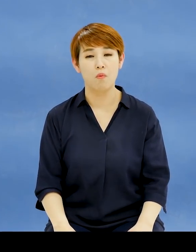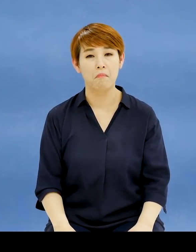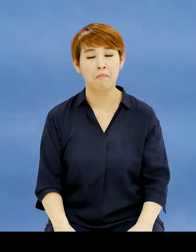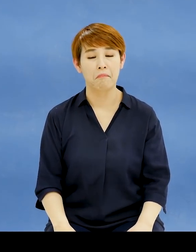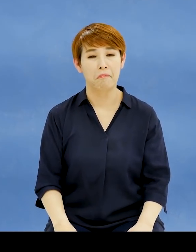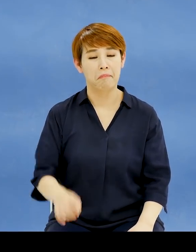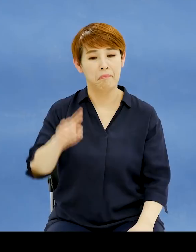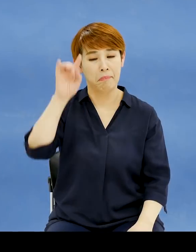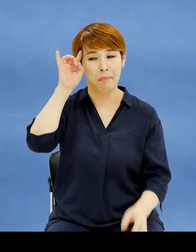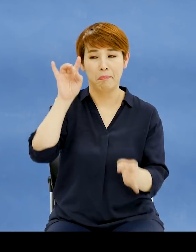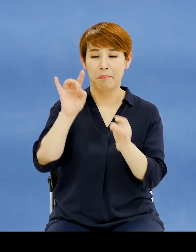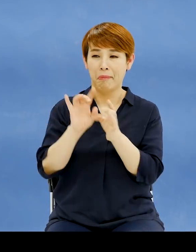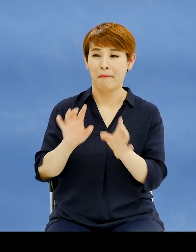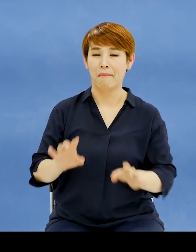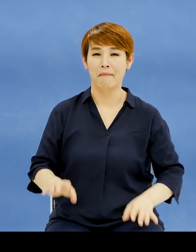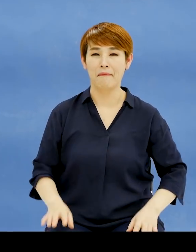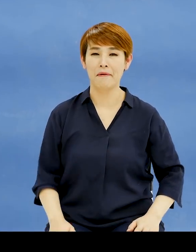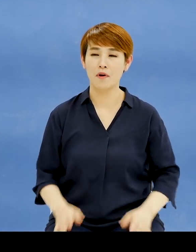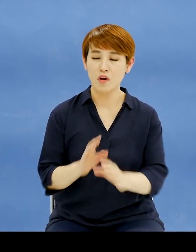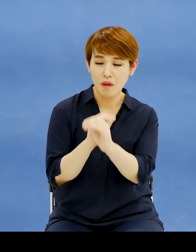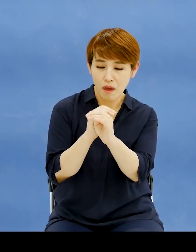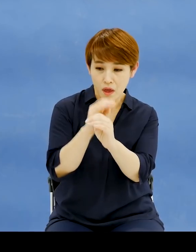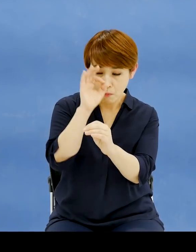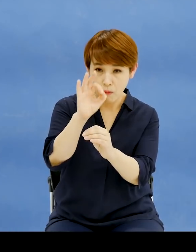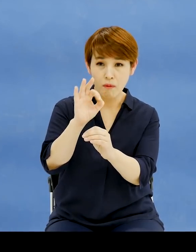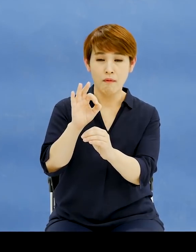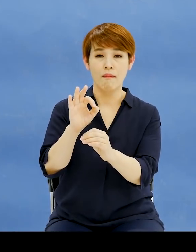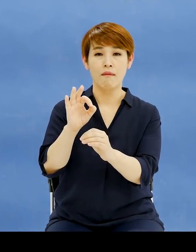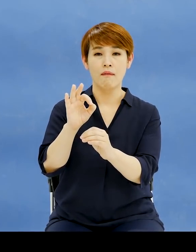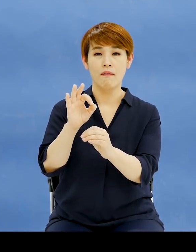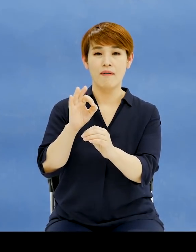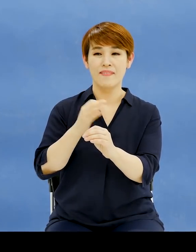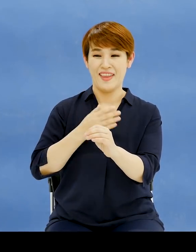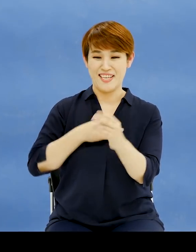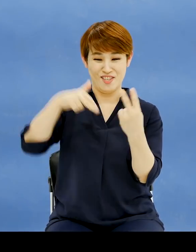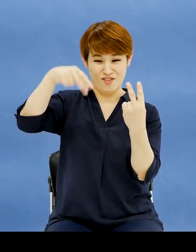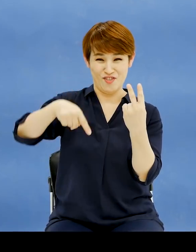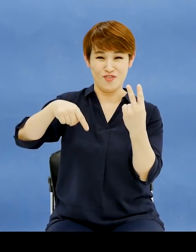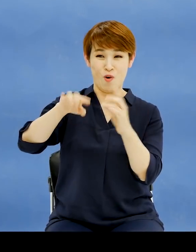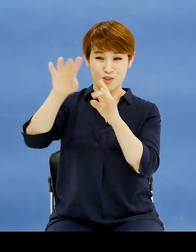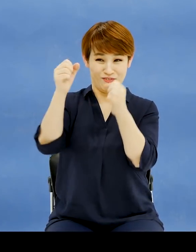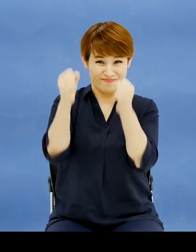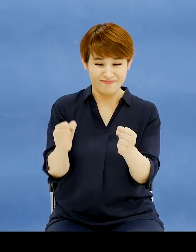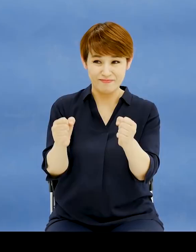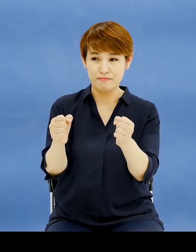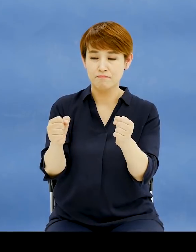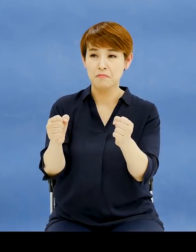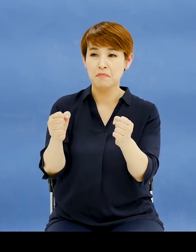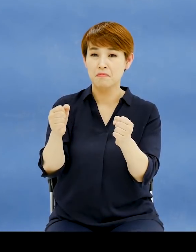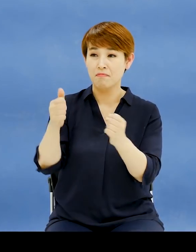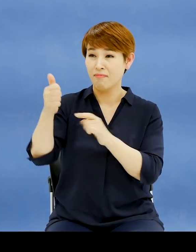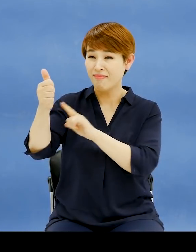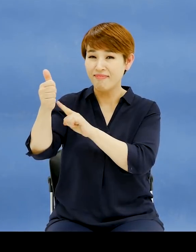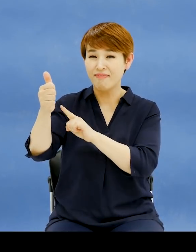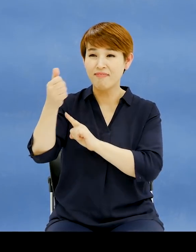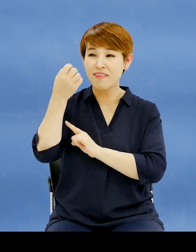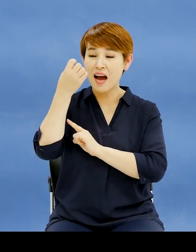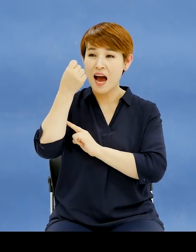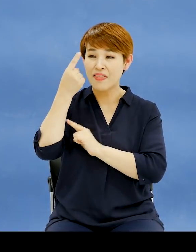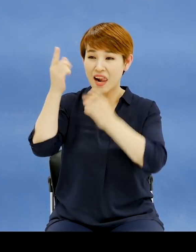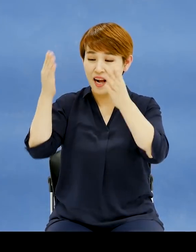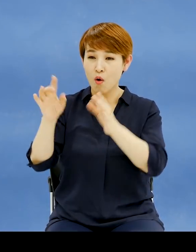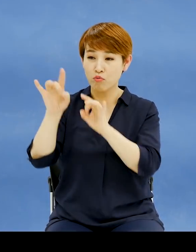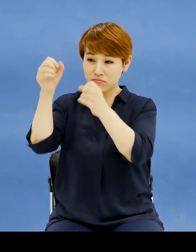가 있는다. 네. 그래서 이거 너무 재밌다고 날짜를 따져보니까 저는 이제 2주니까 예. 그 한 달 안에 들어가는 거예요. 예,